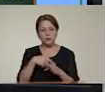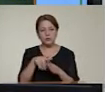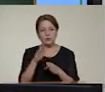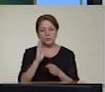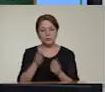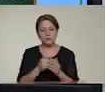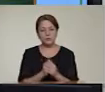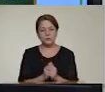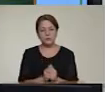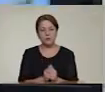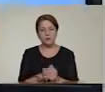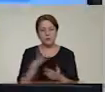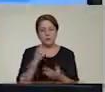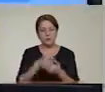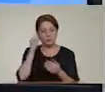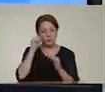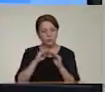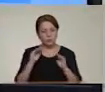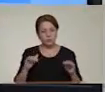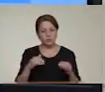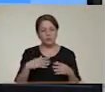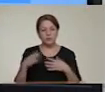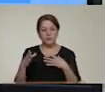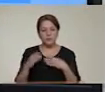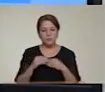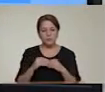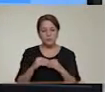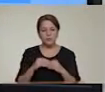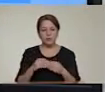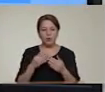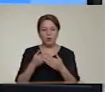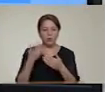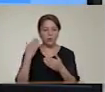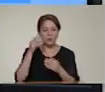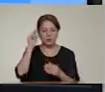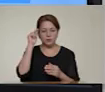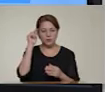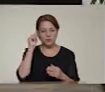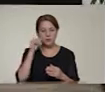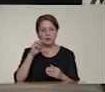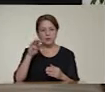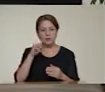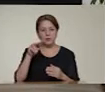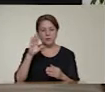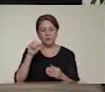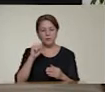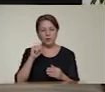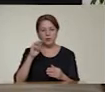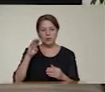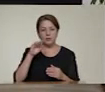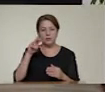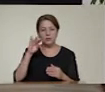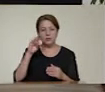keltiradi. Aziz o'quvchilar, biz siz bilan oldingi darslarimizda til va tilning